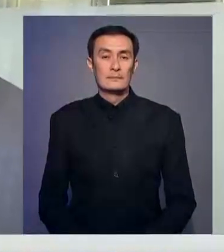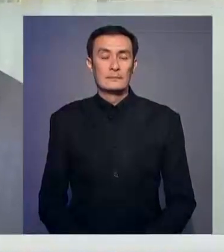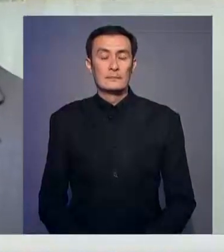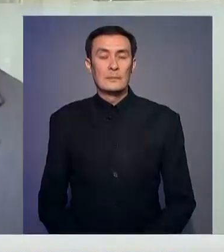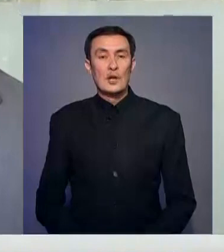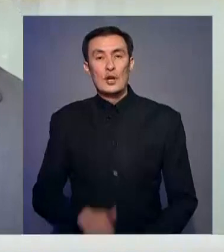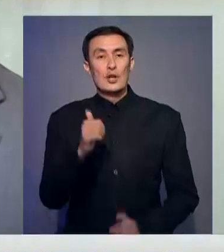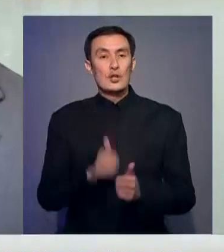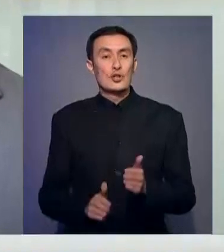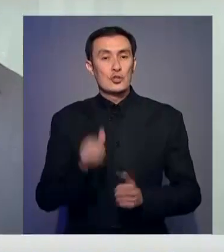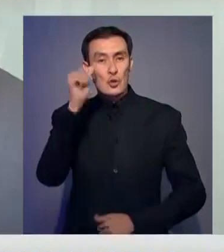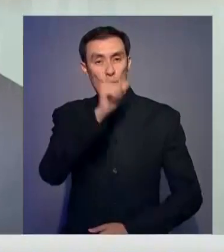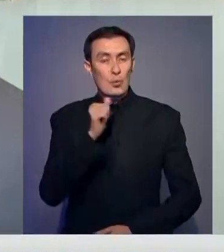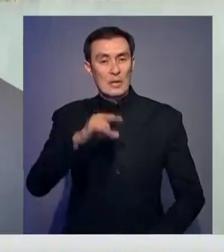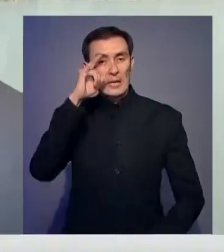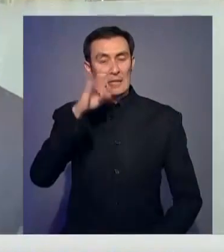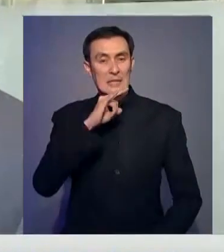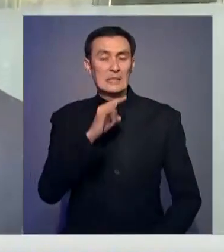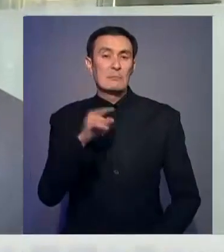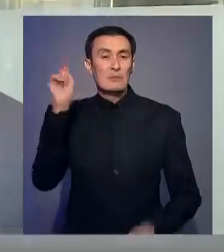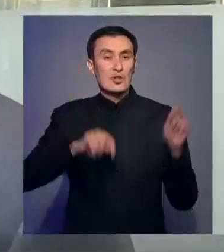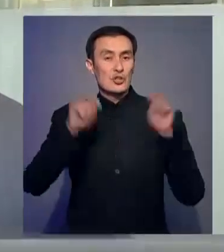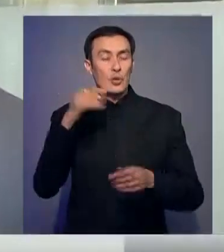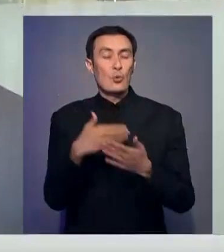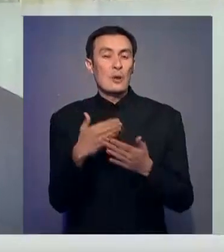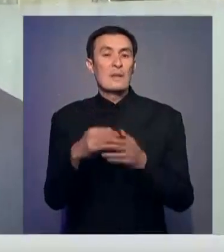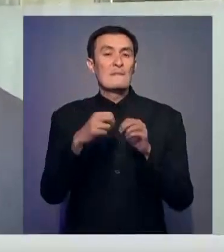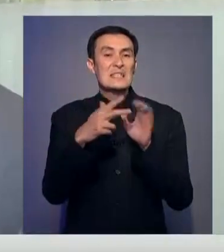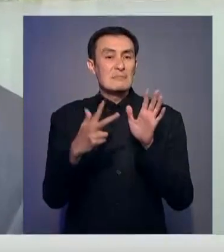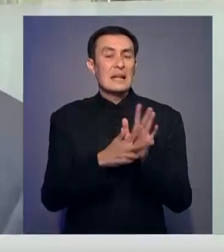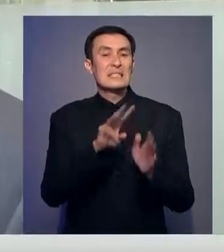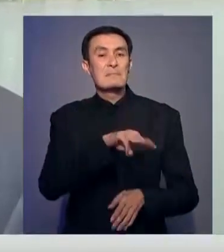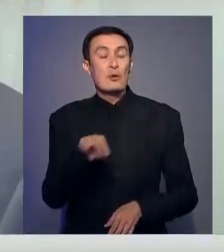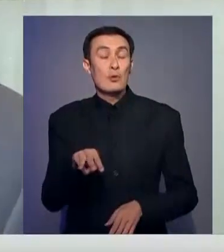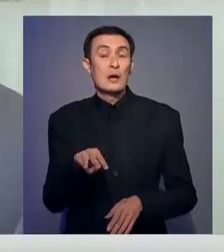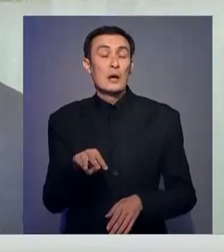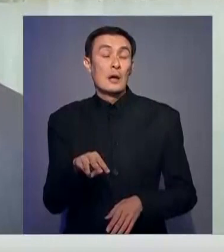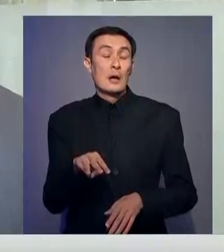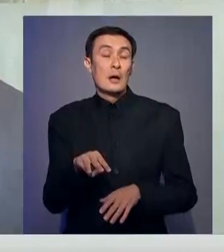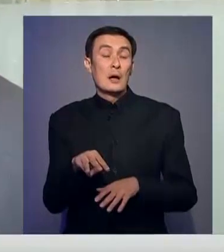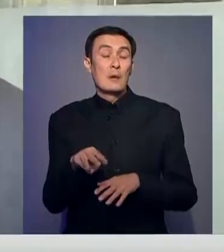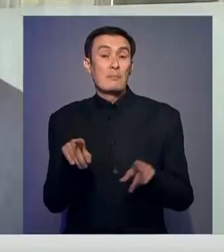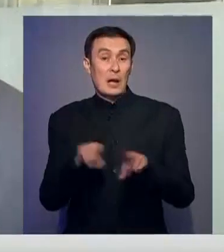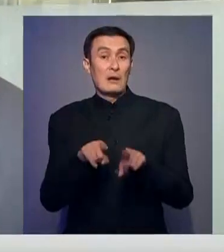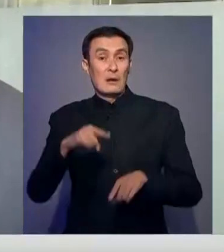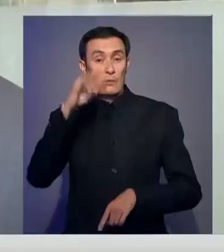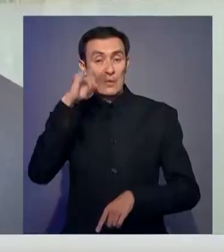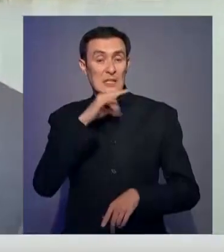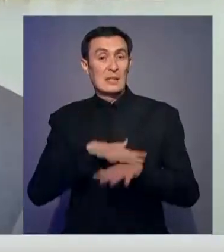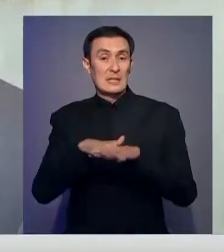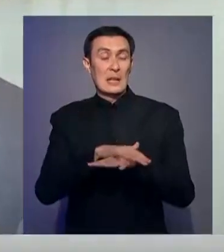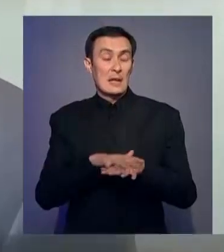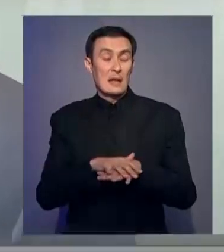Ежегодно Казахстан посещает около 18 миллионов, почти одно население Казахстана, нашу